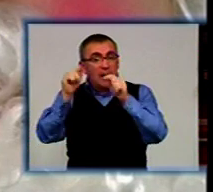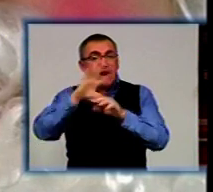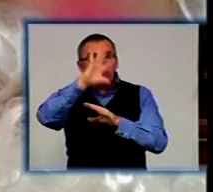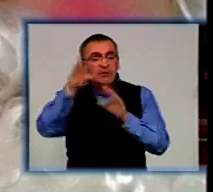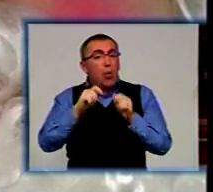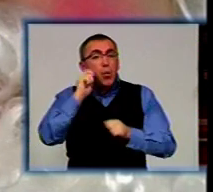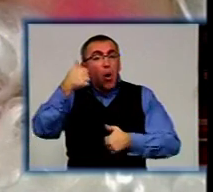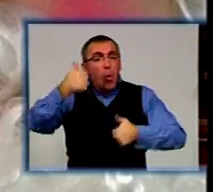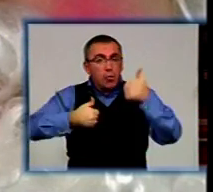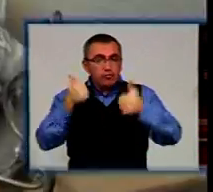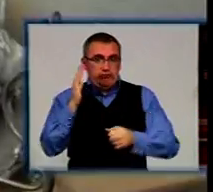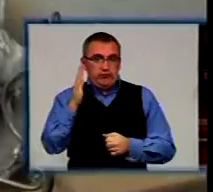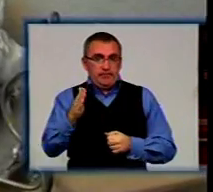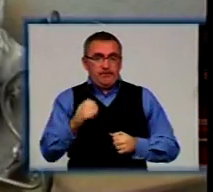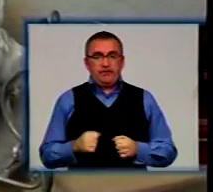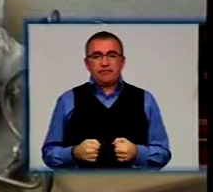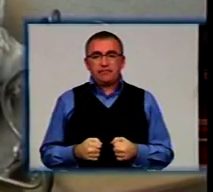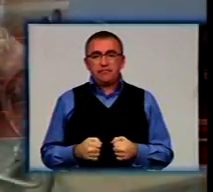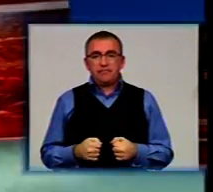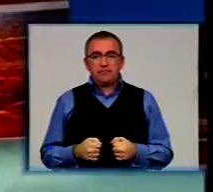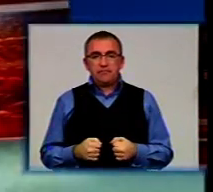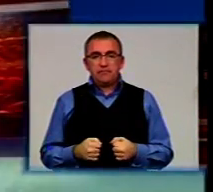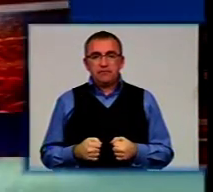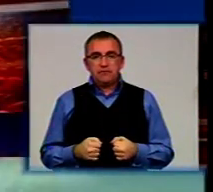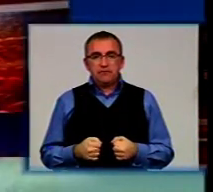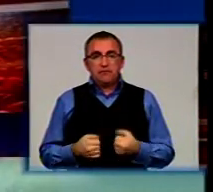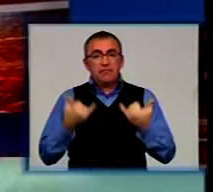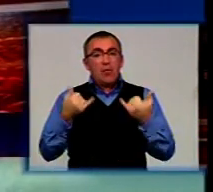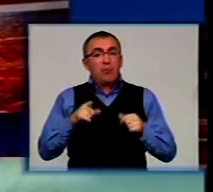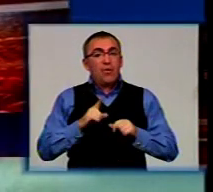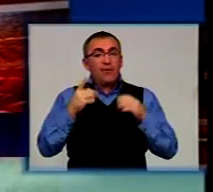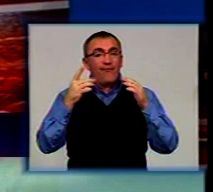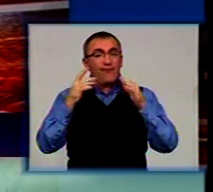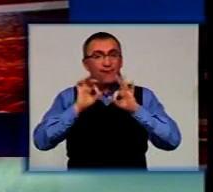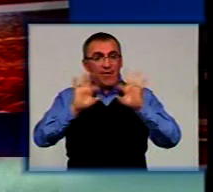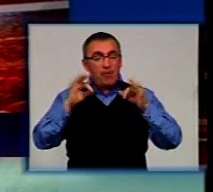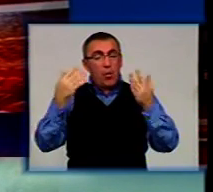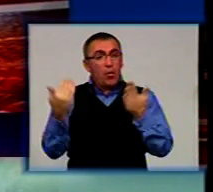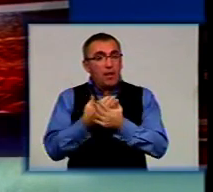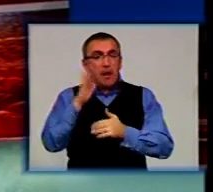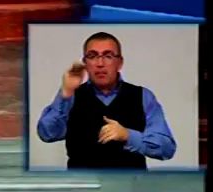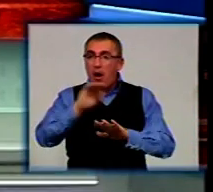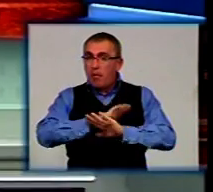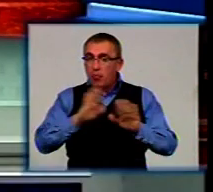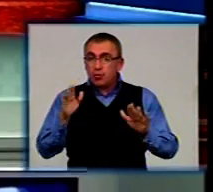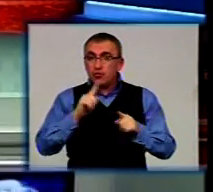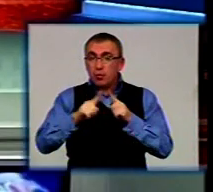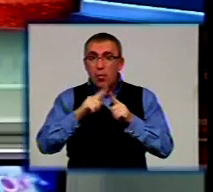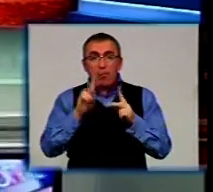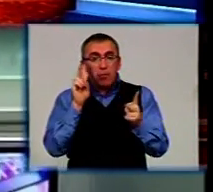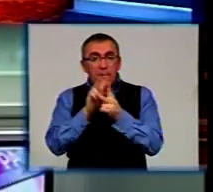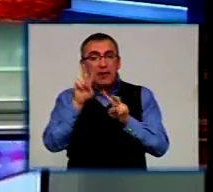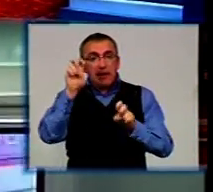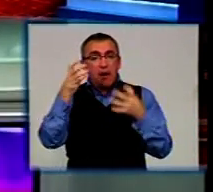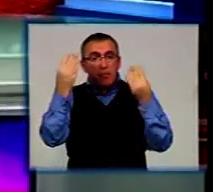всеукраїнський конкурс. Ольга Склярук, Сергій Баранюк, «День за днем». Таким був випуск новин сьогодні. Я не прощаюсь. Уже скоро побачимося у